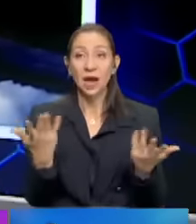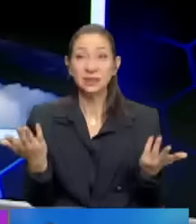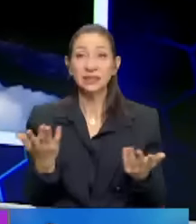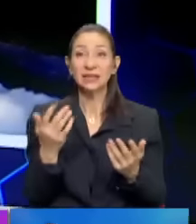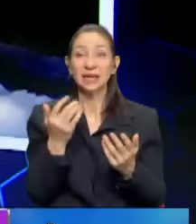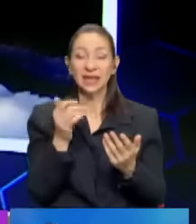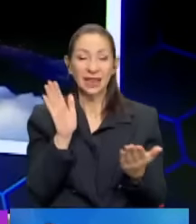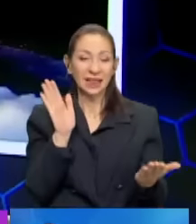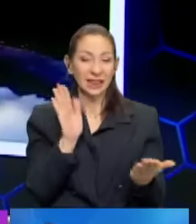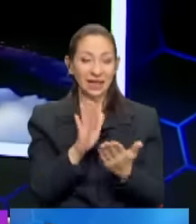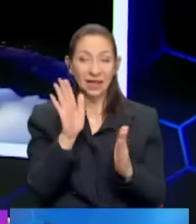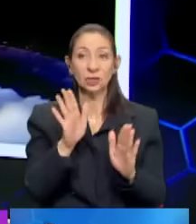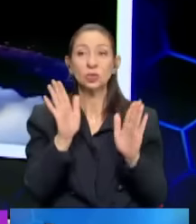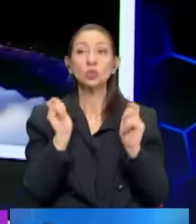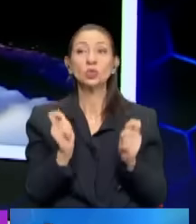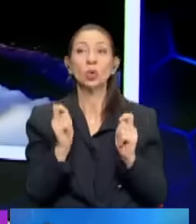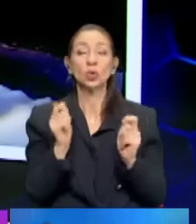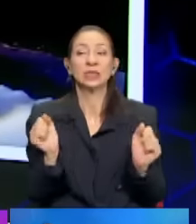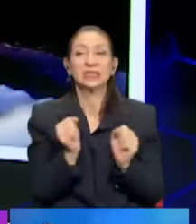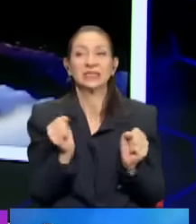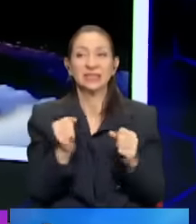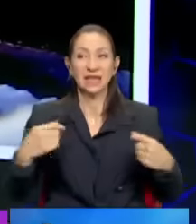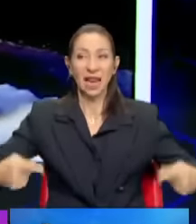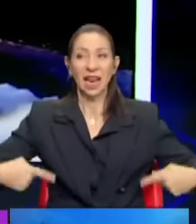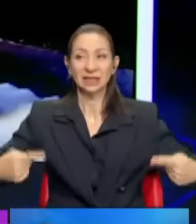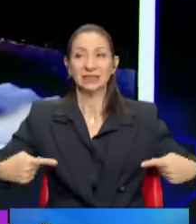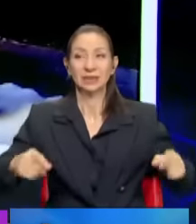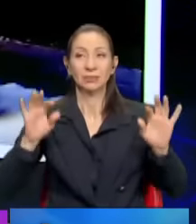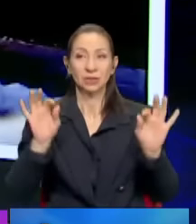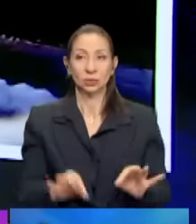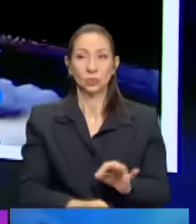sayılı günler kaldı zorunlu kış lastiği uygulaması